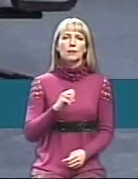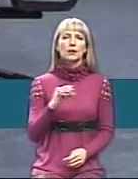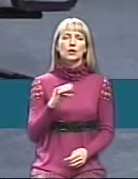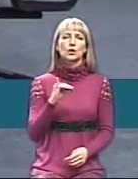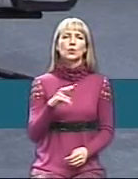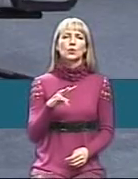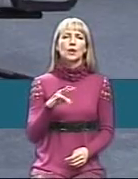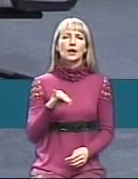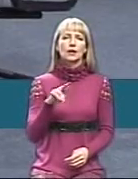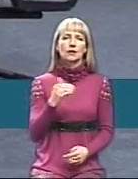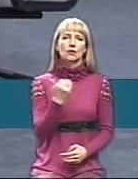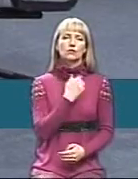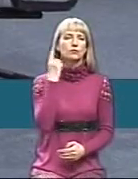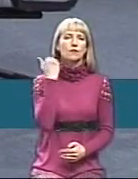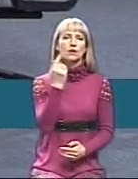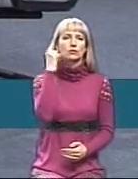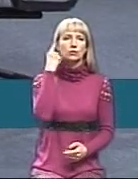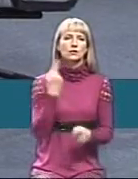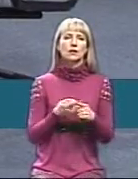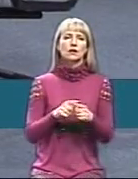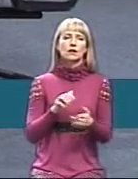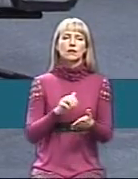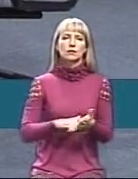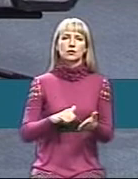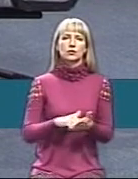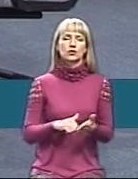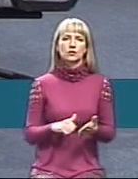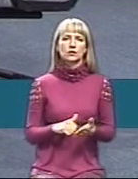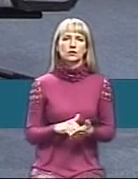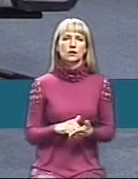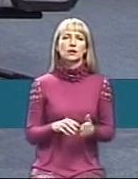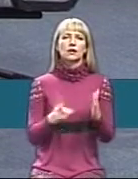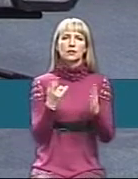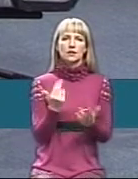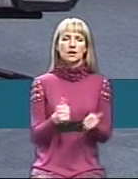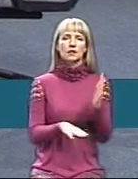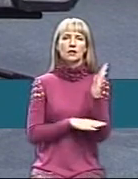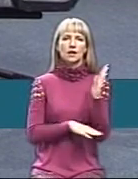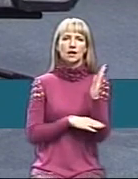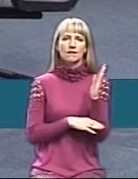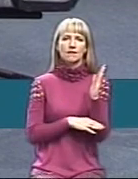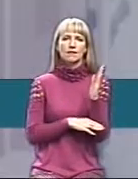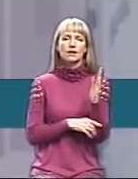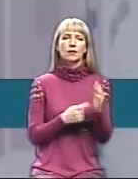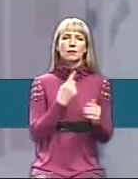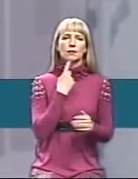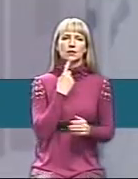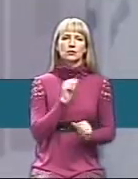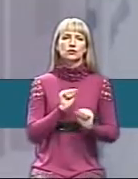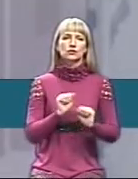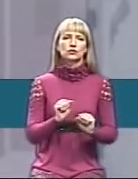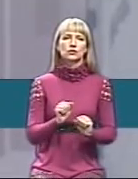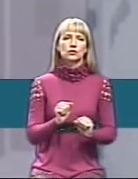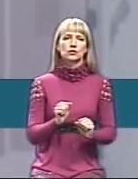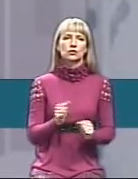хотел бы почути вашу думку с этого приводу. Ну, деревья, конечно, пытаются защитить